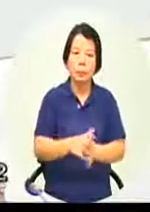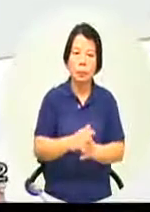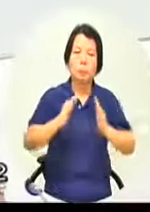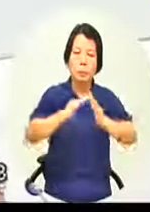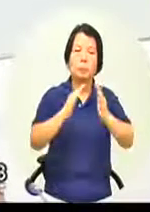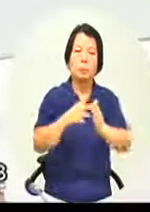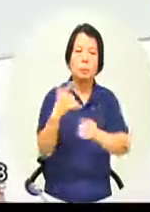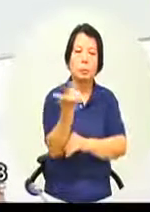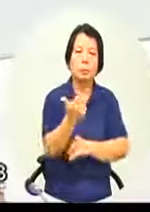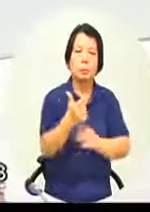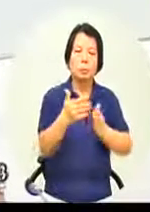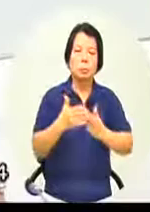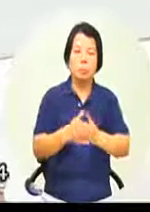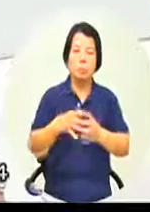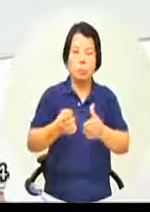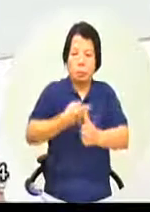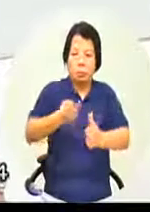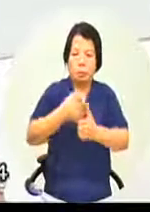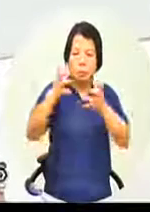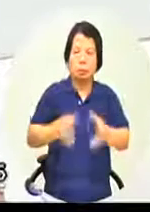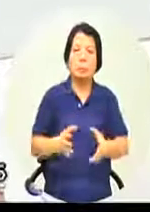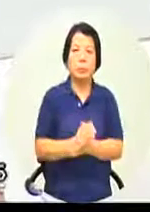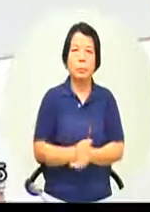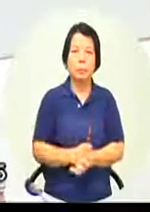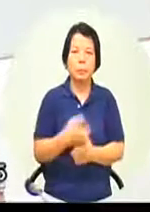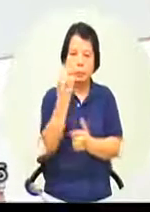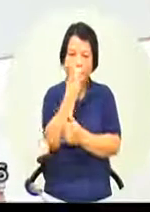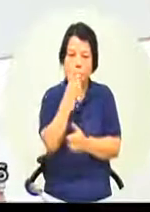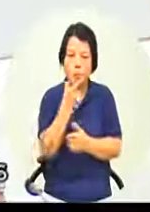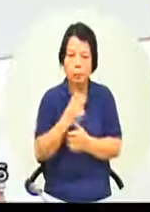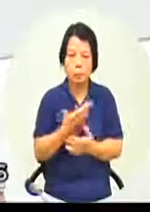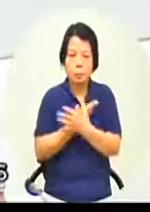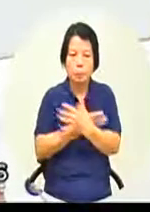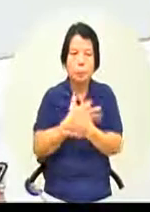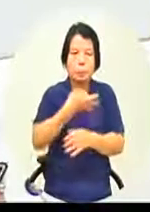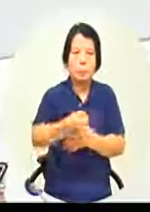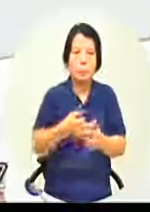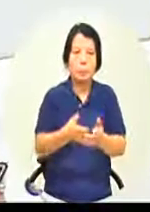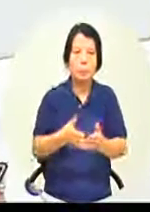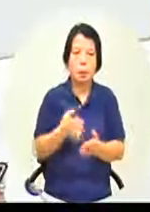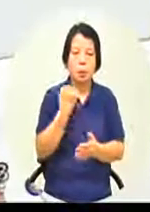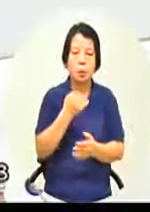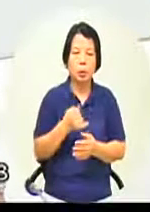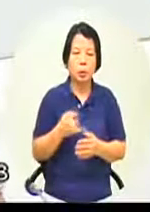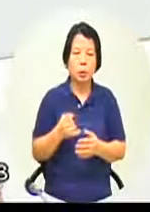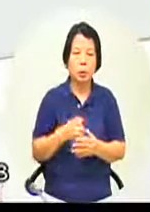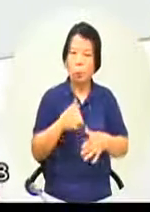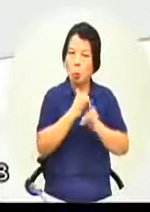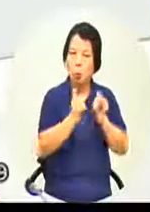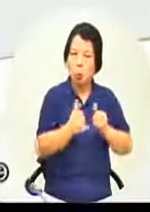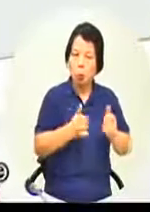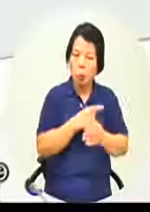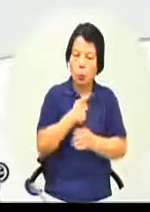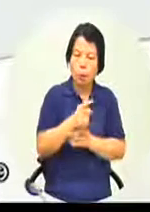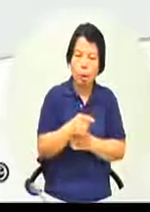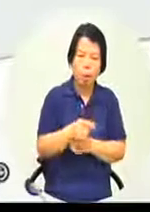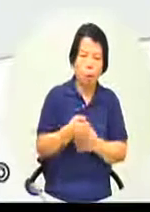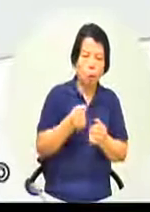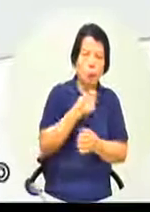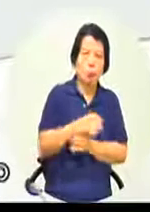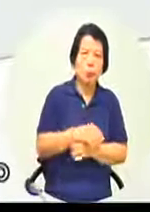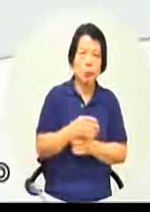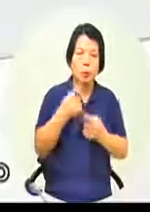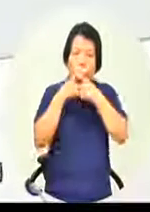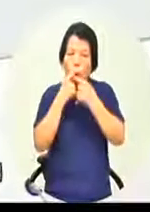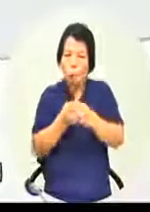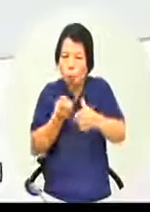先啊，设立一个检举奖金，全民来抓菜，全民来抓菜虫，有没有可